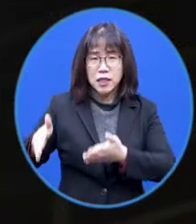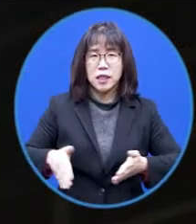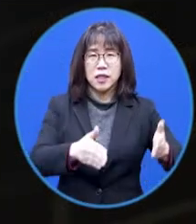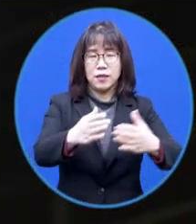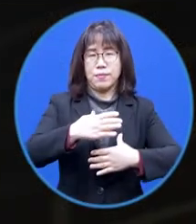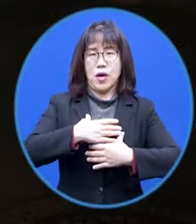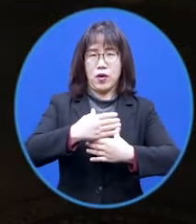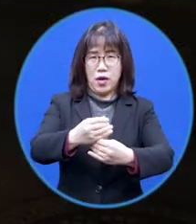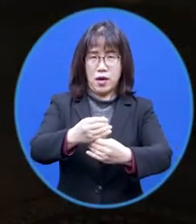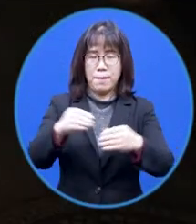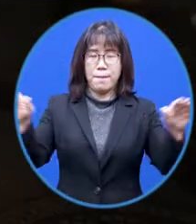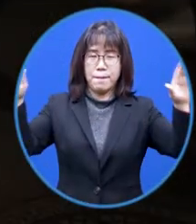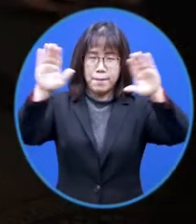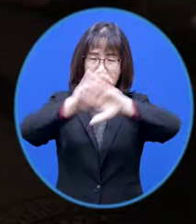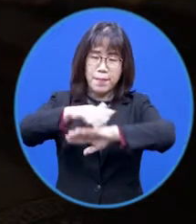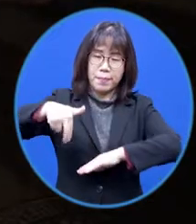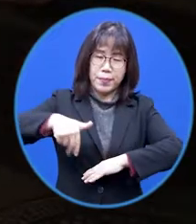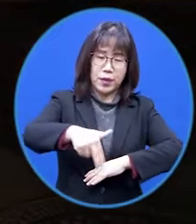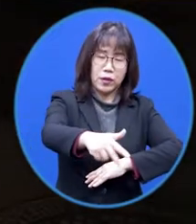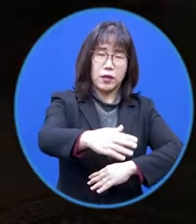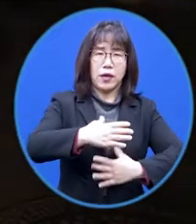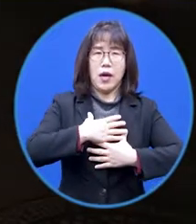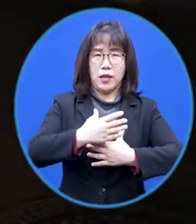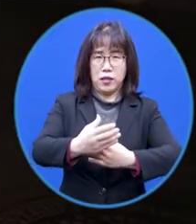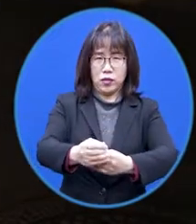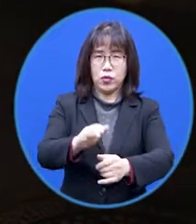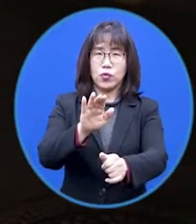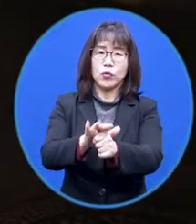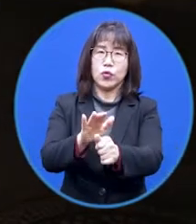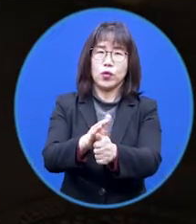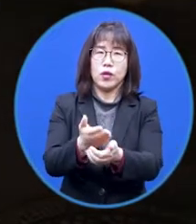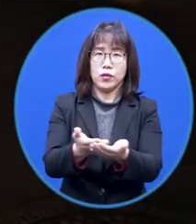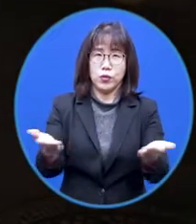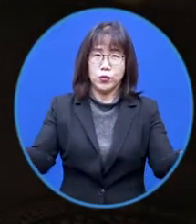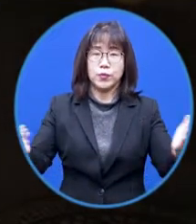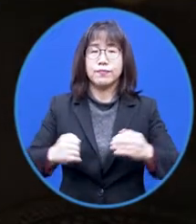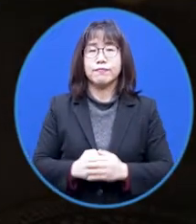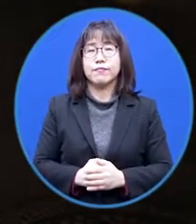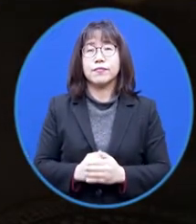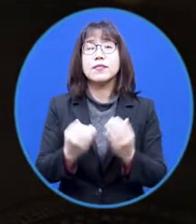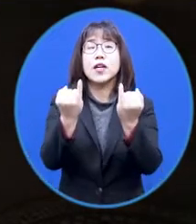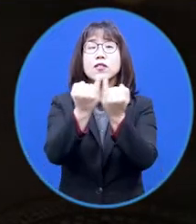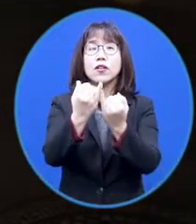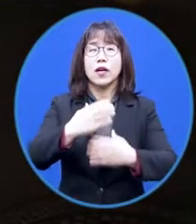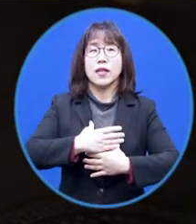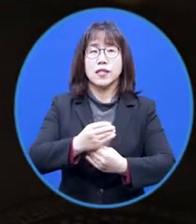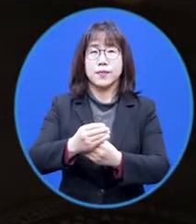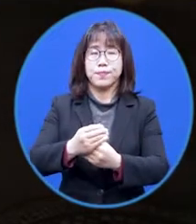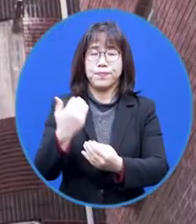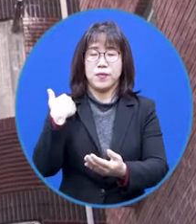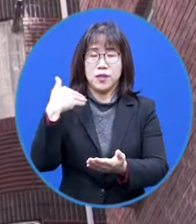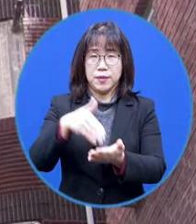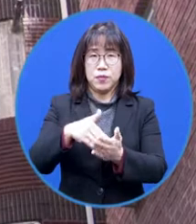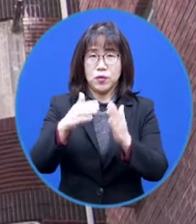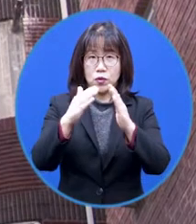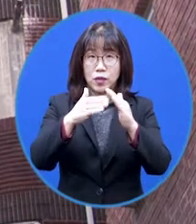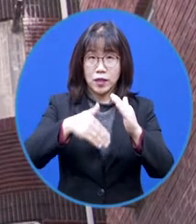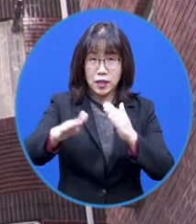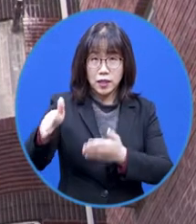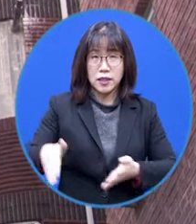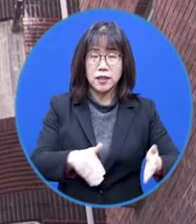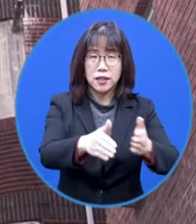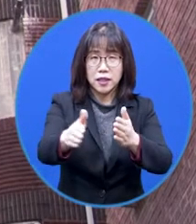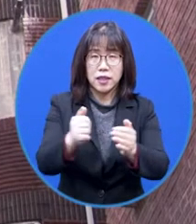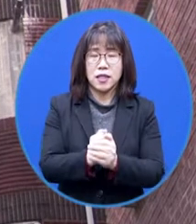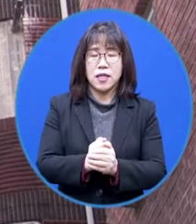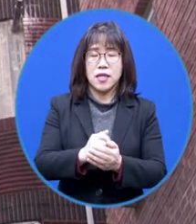역할도 해주고 있어 야간 보행자의 안전이 보다 더 강화됐습니다. 여성 안심 귀갓길은